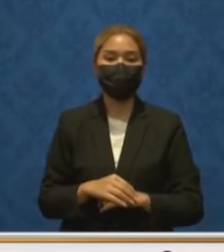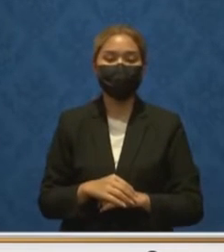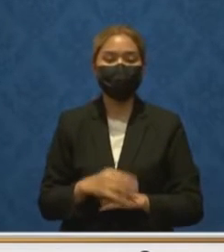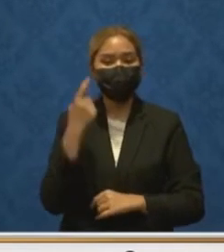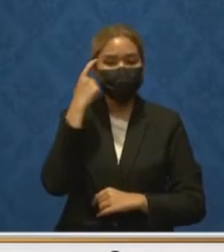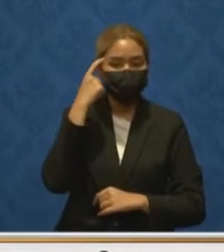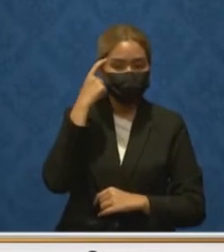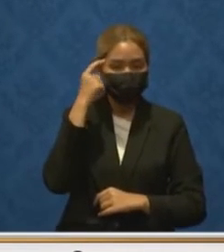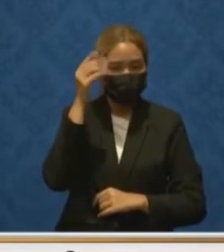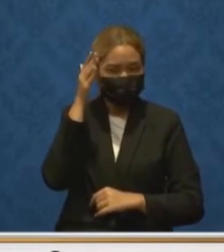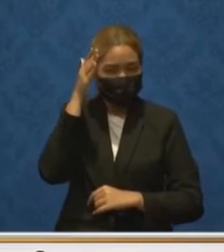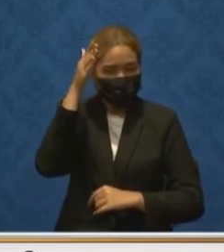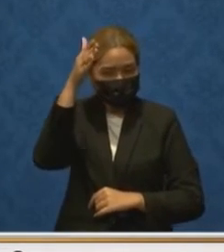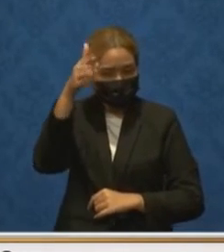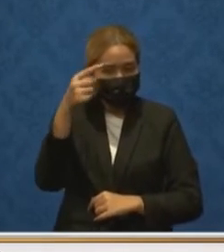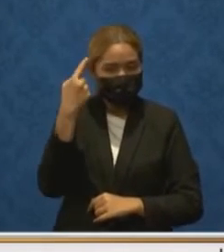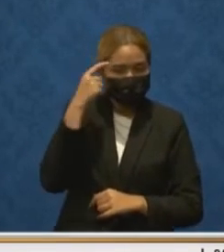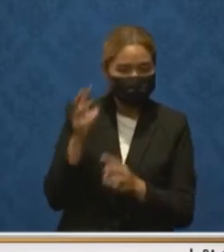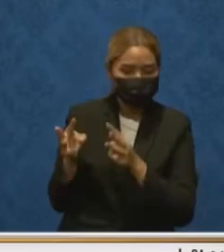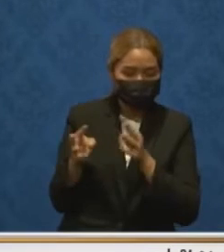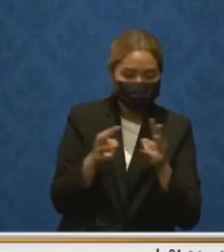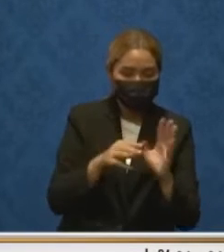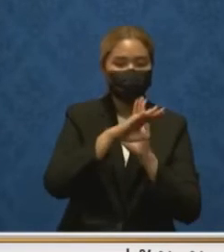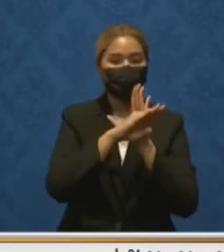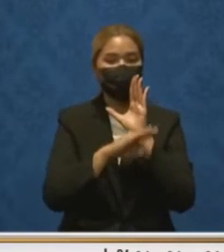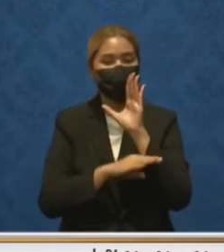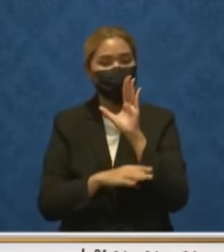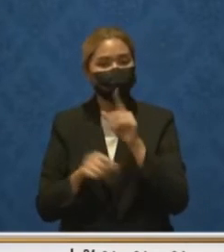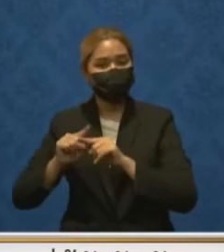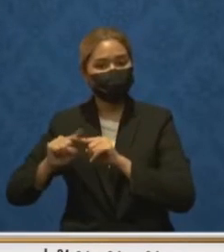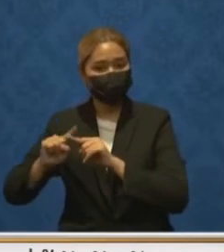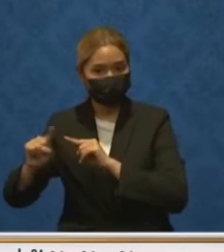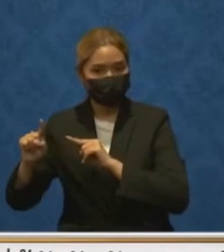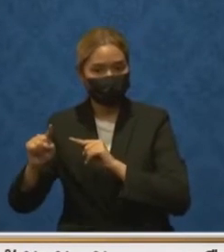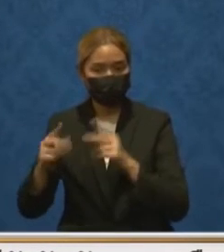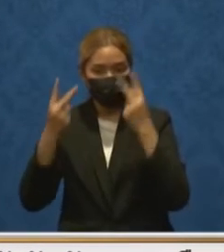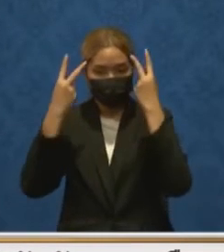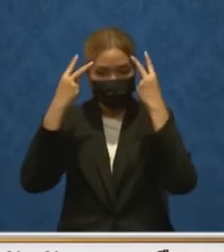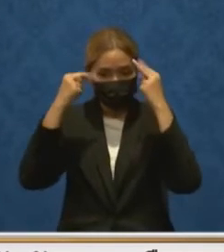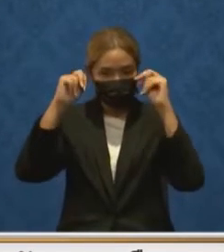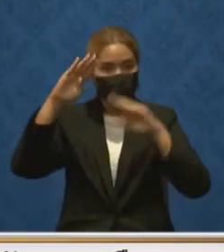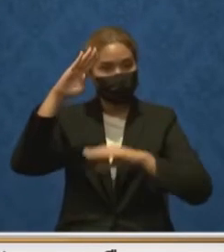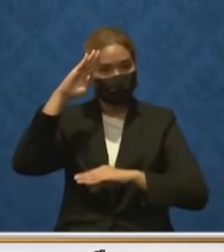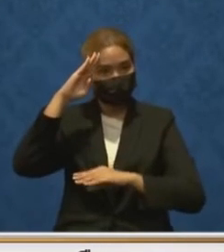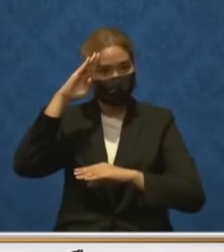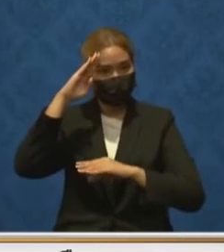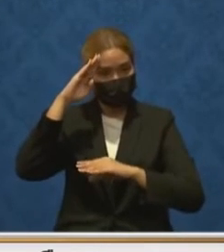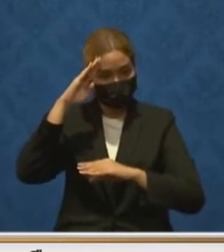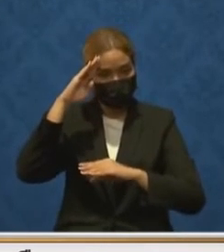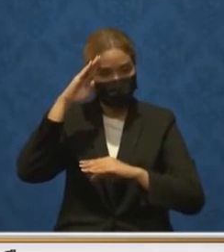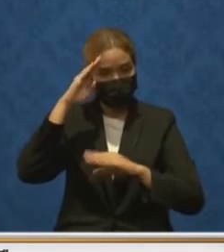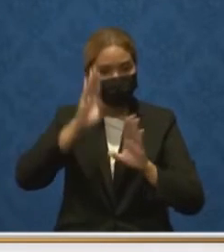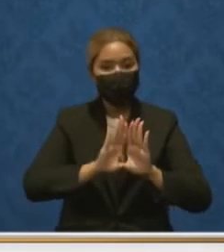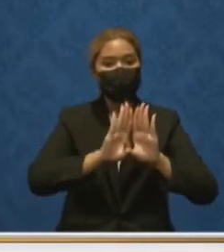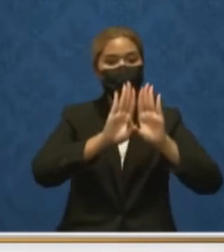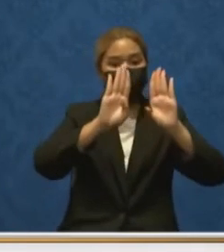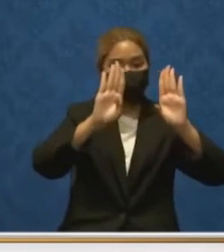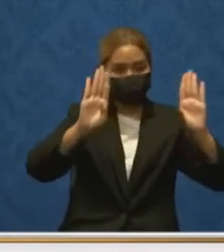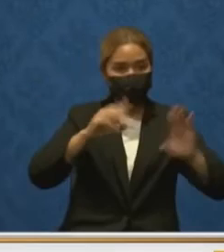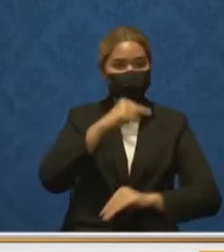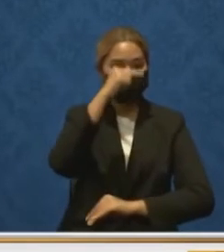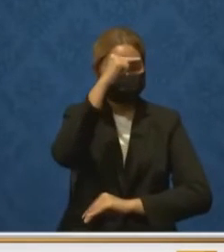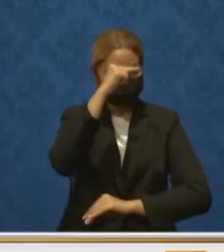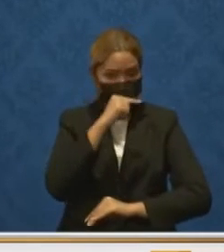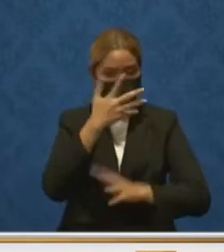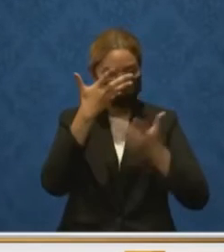กทธนายกได้ไปเปิดประเทศคามสัมพันธทยกัซาอุ กัส่งผานิ